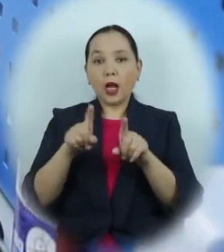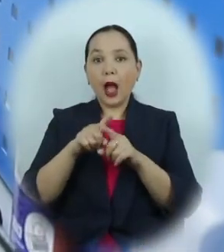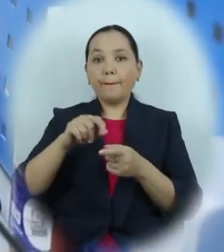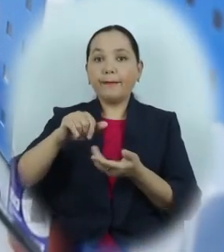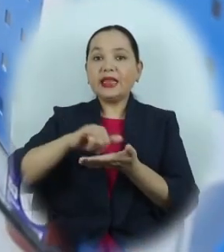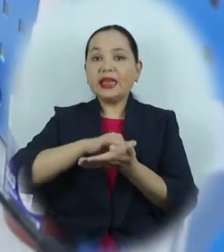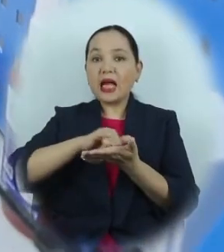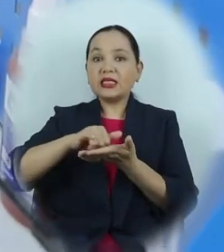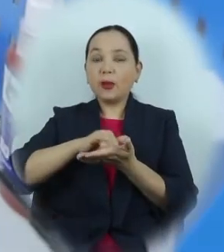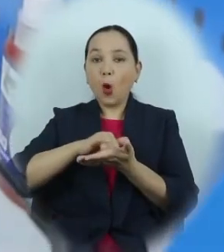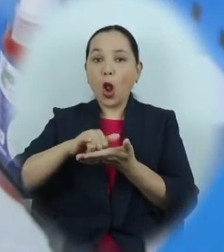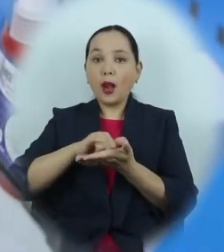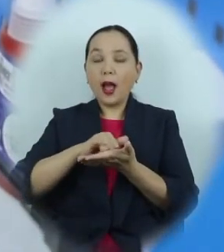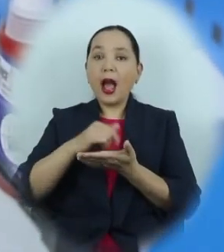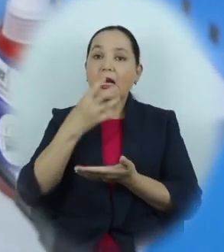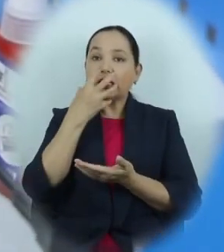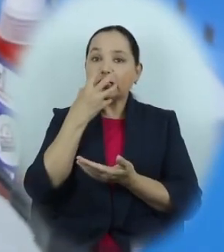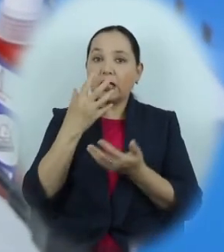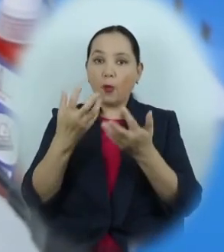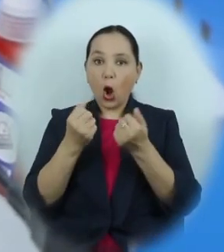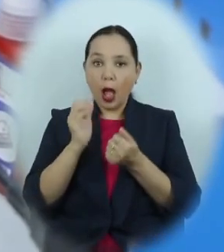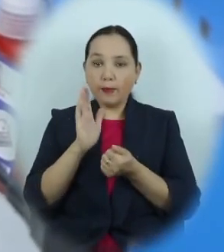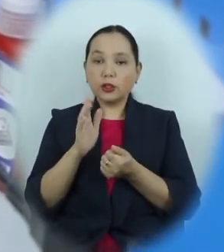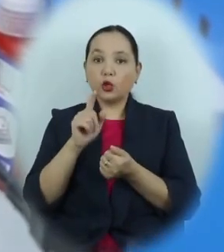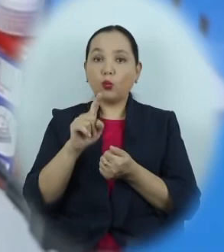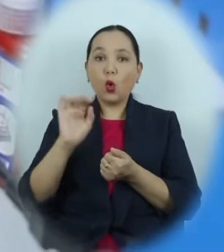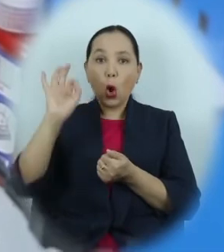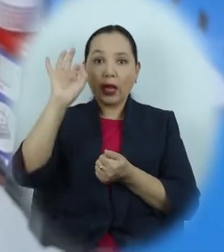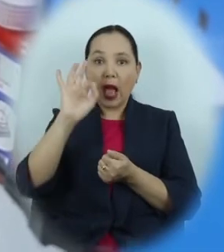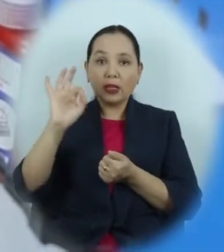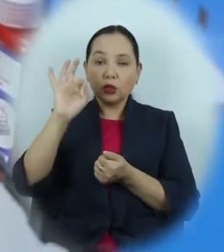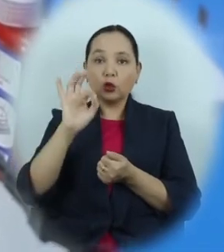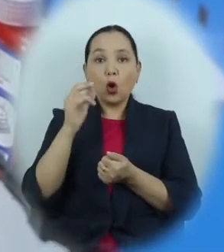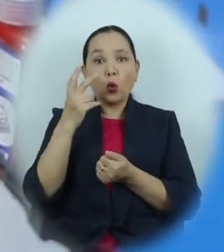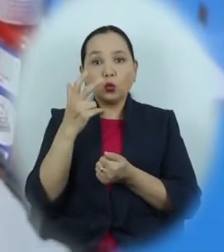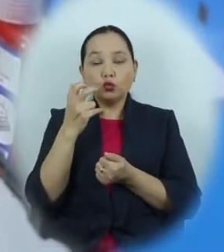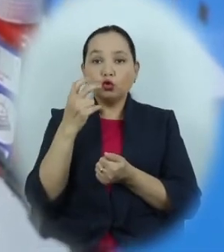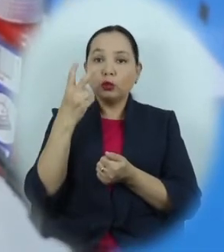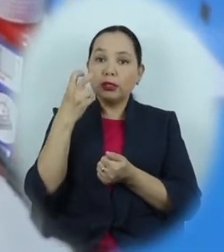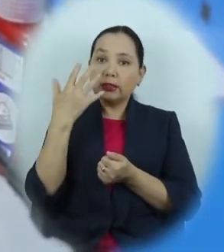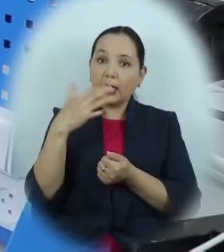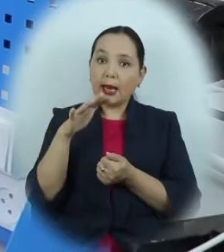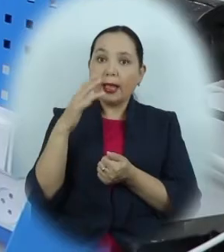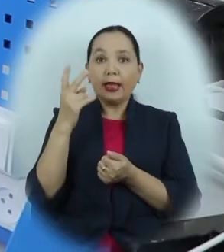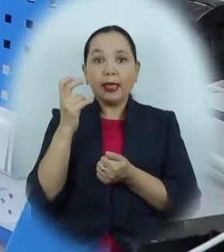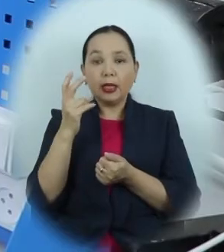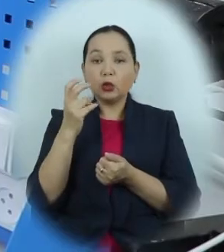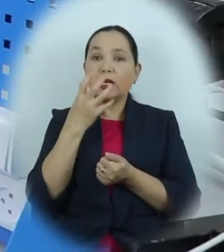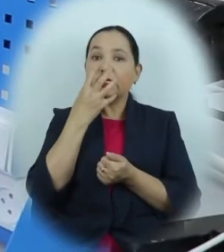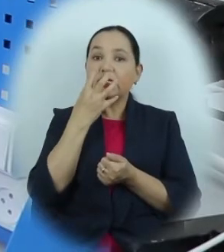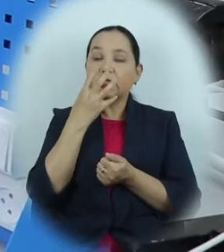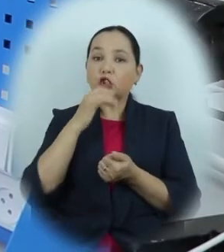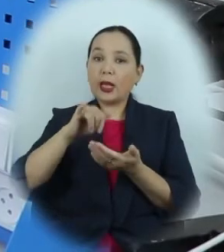dazmol. Dazmolimizni biz qizdirib olamiz. Buni graduslari mana 300, 250, 200